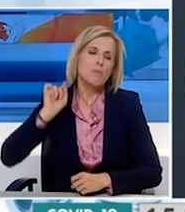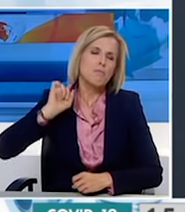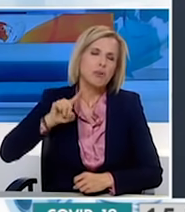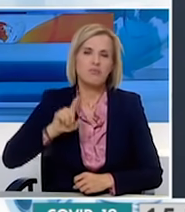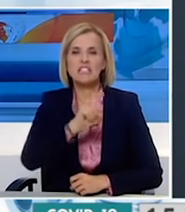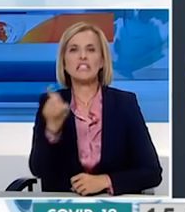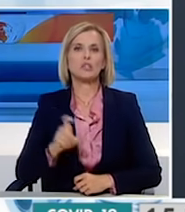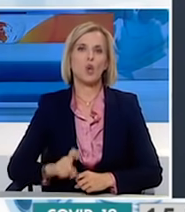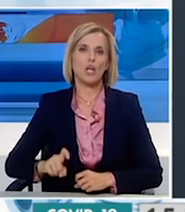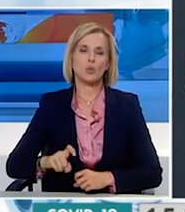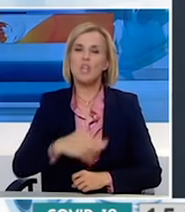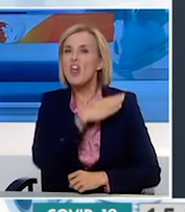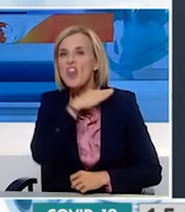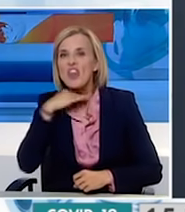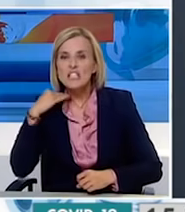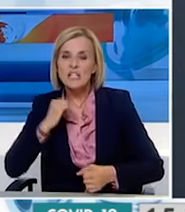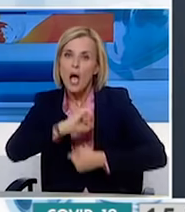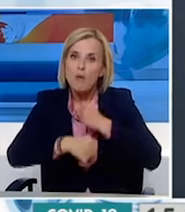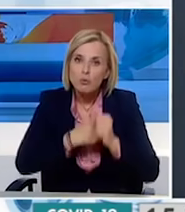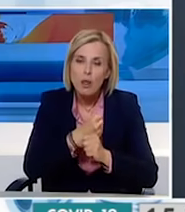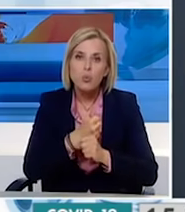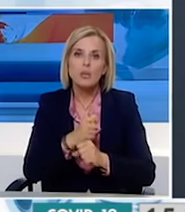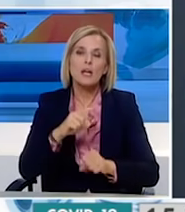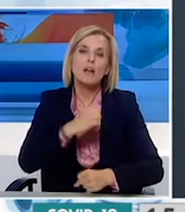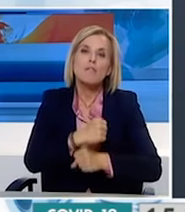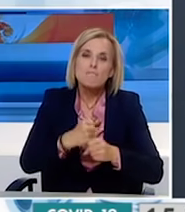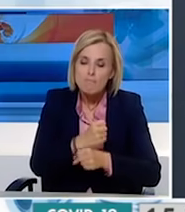τείχος, με αυτοθυσία, και προσπαθούν να σταματήσουν τη διασπορά του ιού.